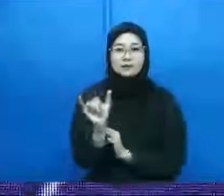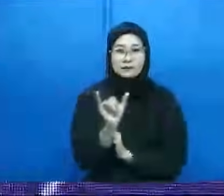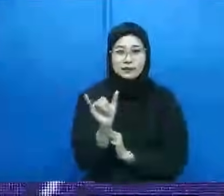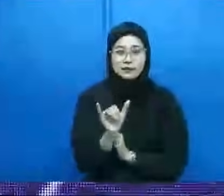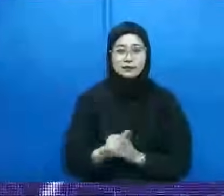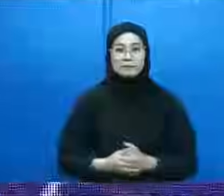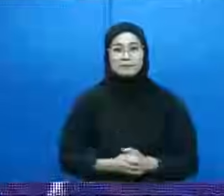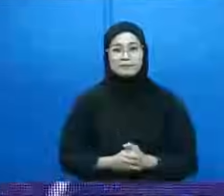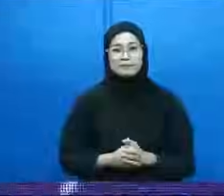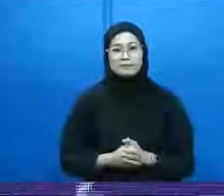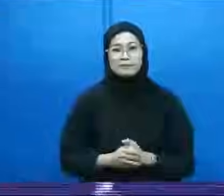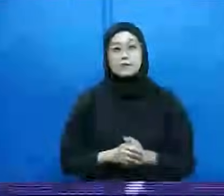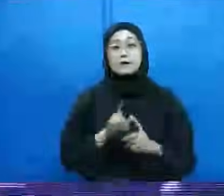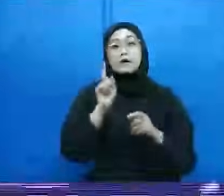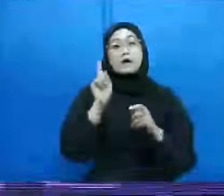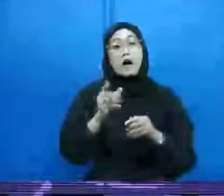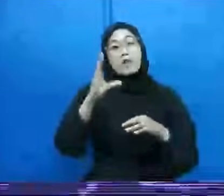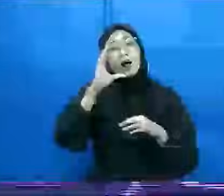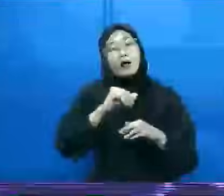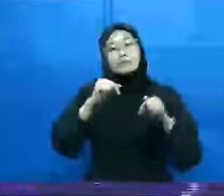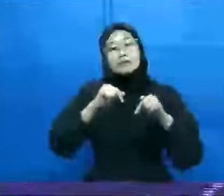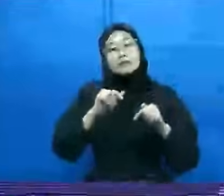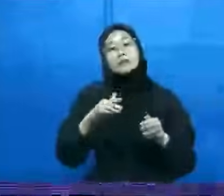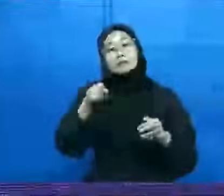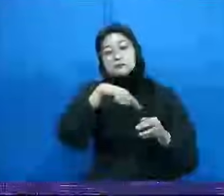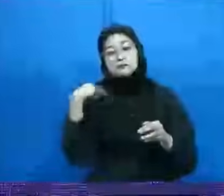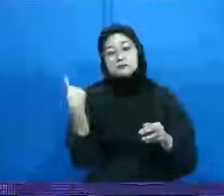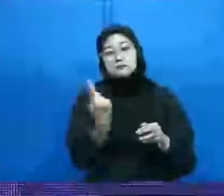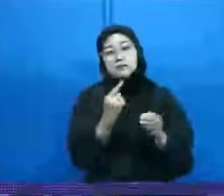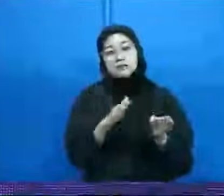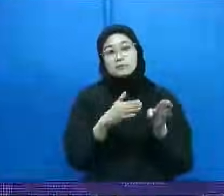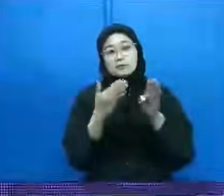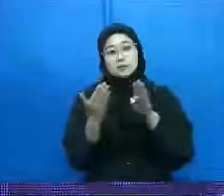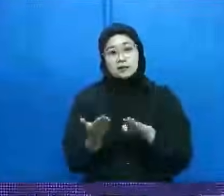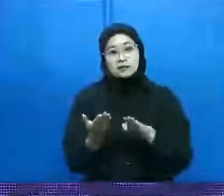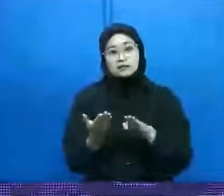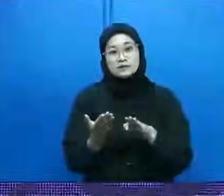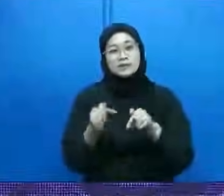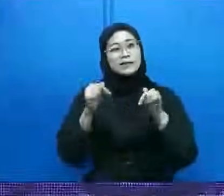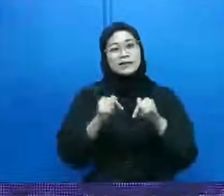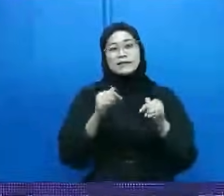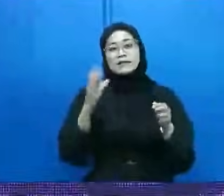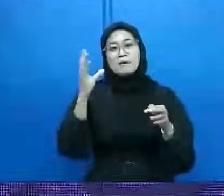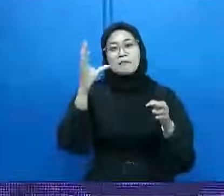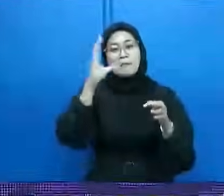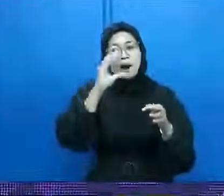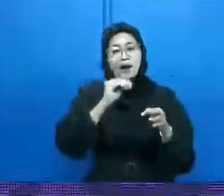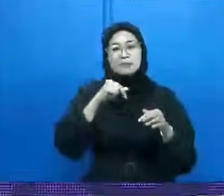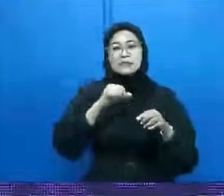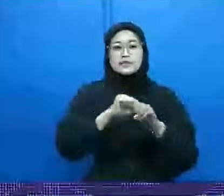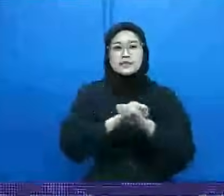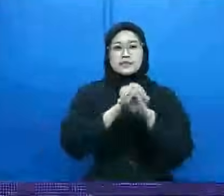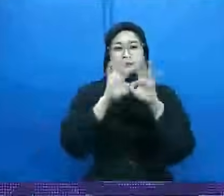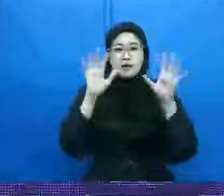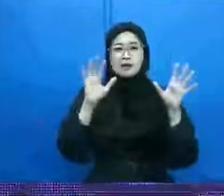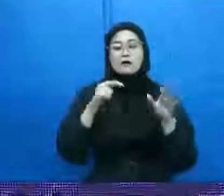Allah takdirkan malam ini kita wafat, akhir-akhir Ramadan, malam-malam yang indah, kemudian wafat, mudah-mudahan